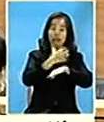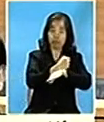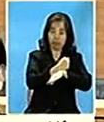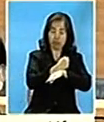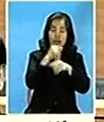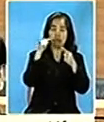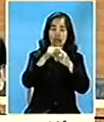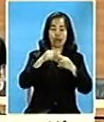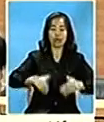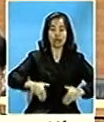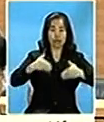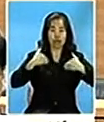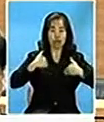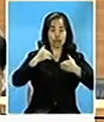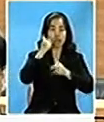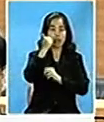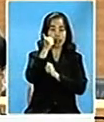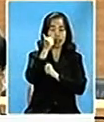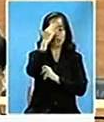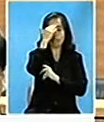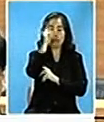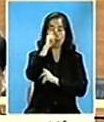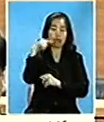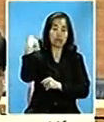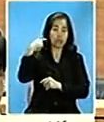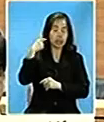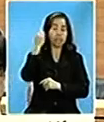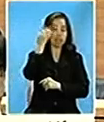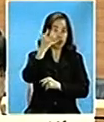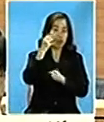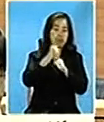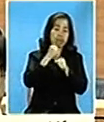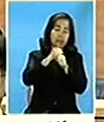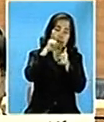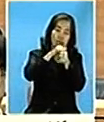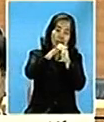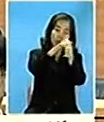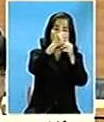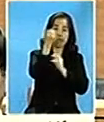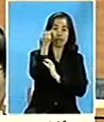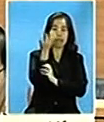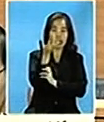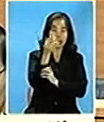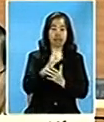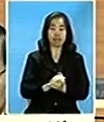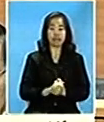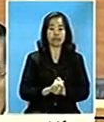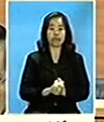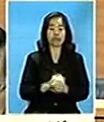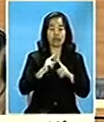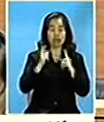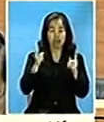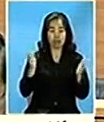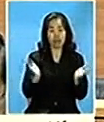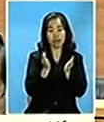ชีวิตที่ปลอดภัยนะคะผู้หญิงเนี่ยอาจจะโดนทำร้ายและโดนทำร้ายอยู่ตลอดเวลานะคะเพราะฉะนั้นแล้วสนับสนุน